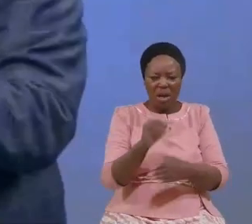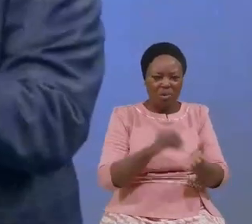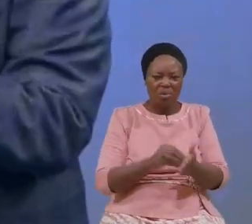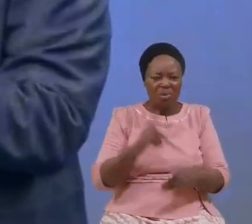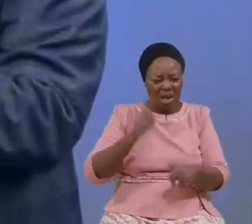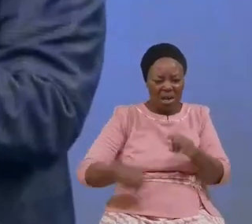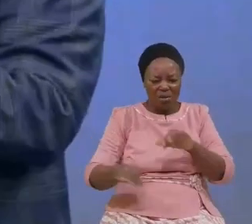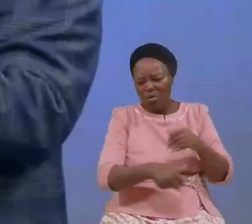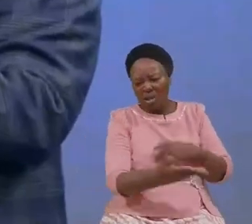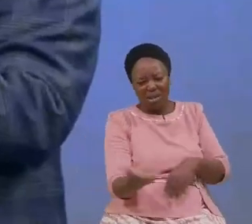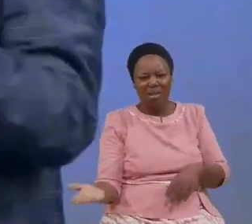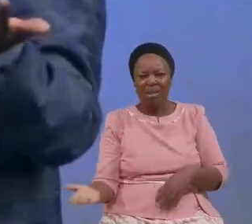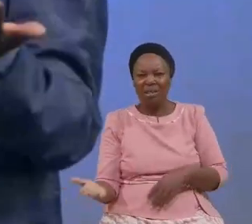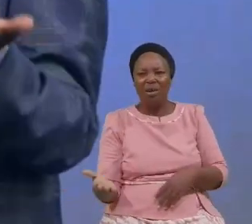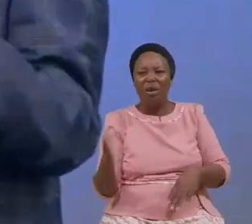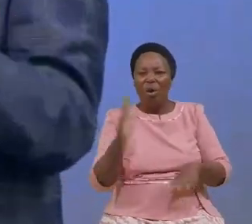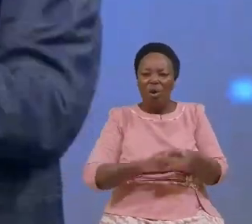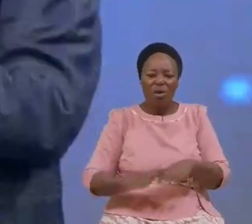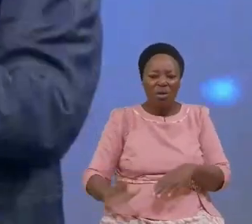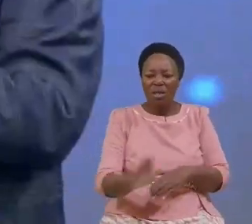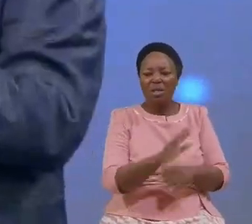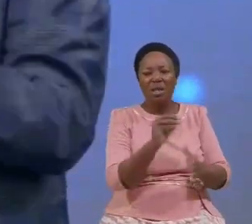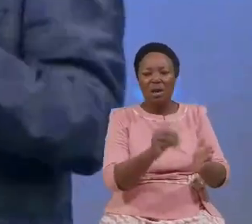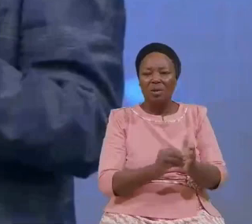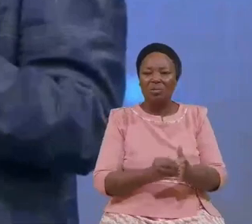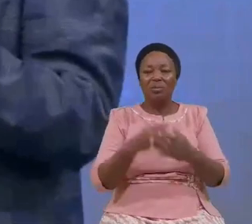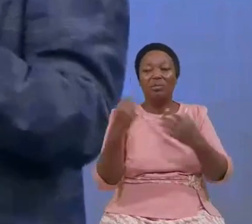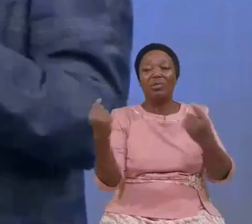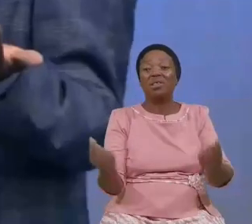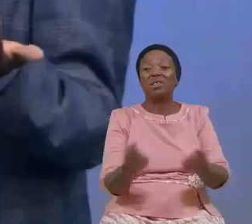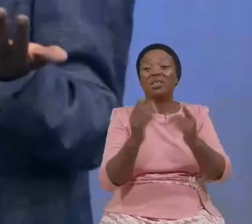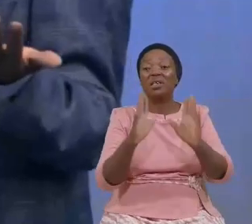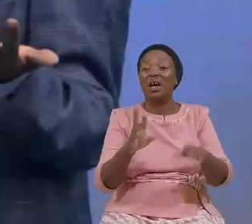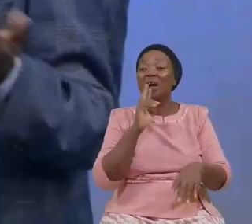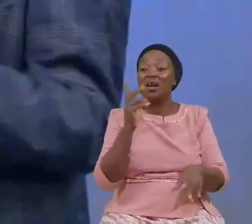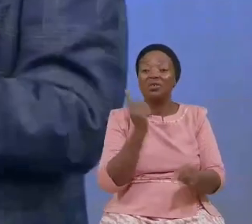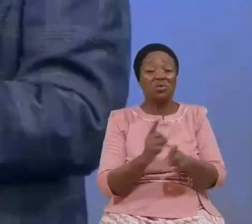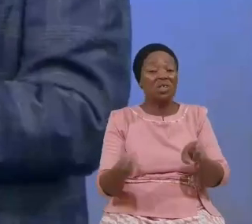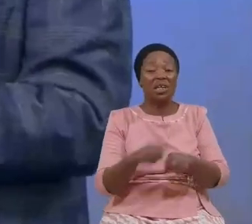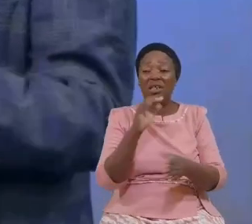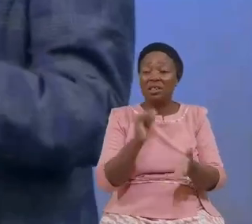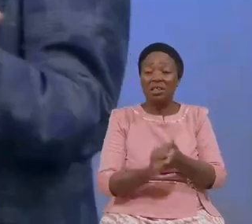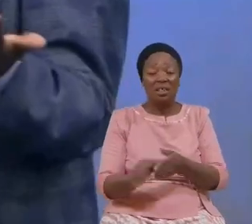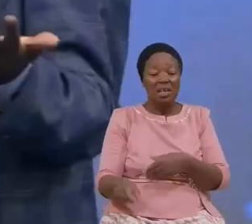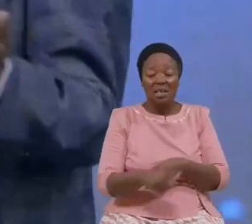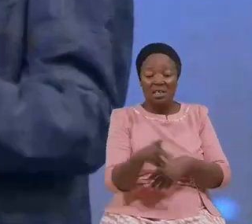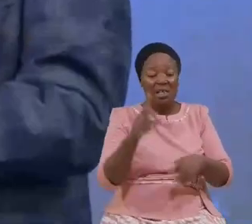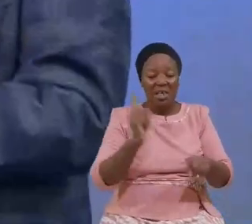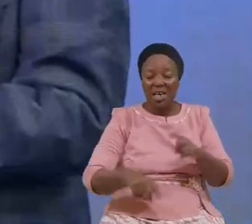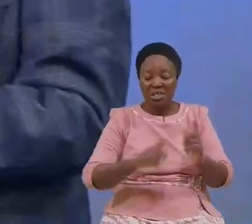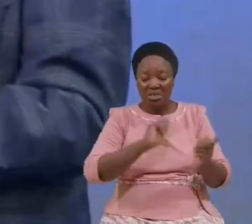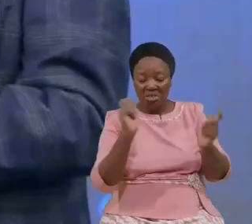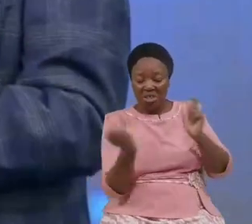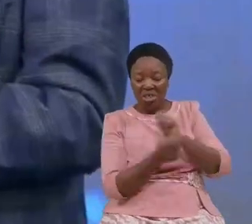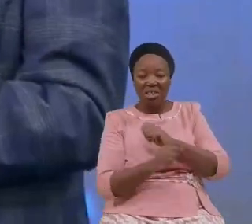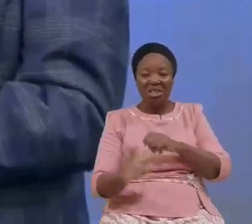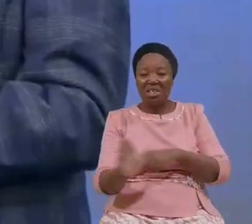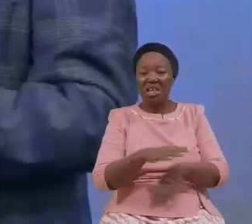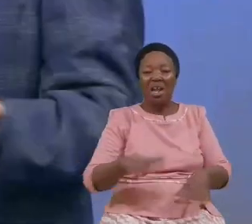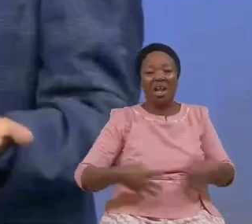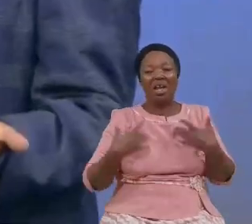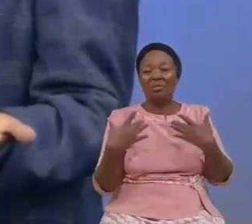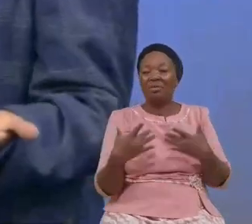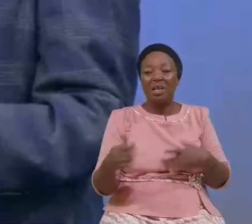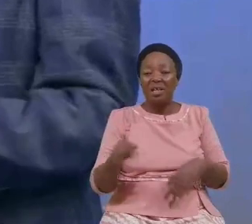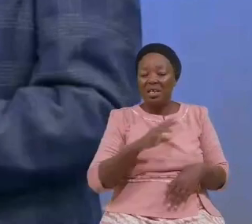à rien faire de même les péchés sont comme ça il ne peut pas changer leur peau un peu pas changer les tâches